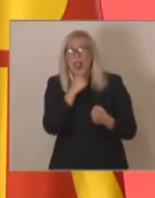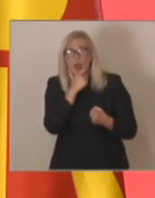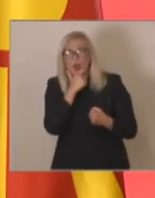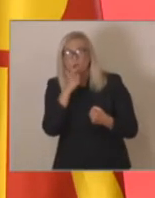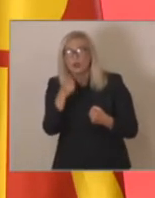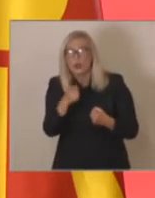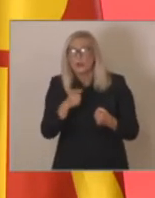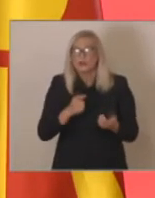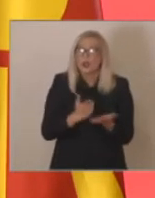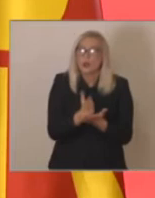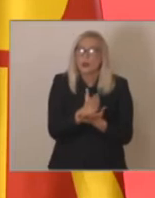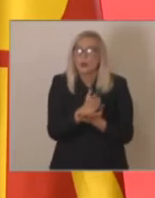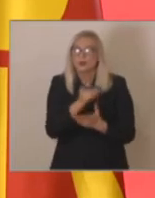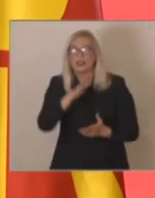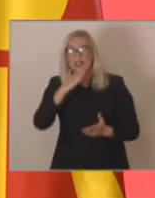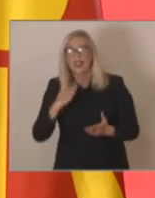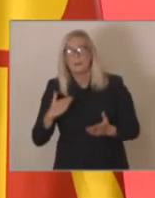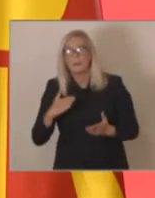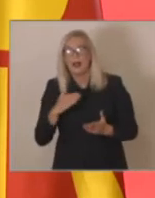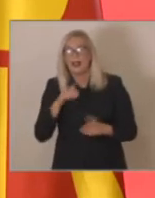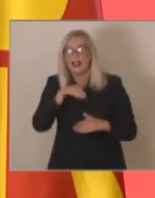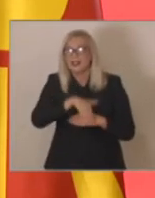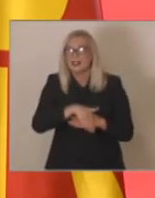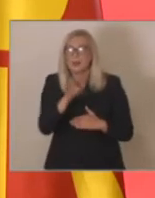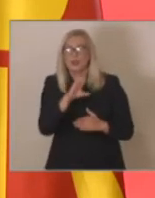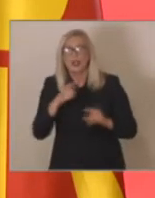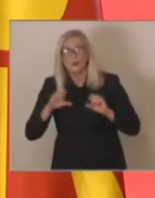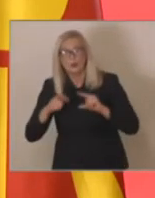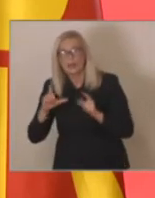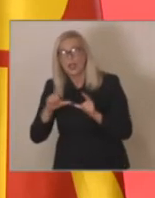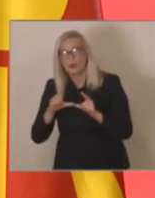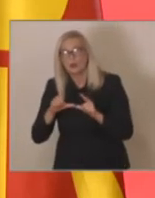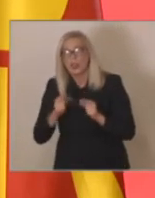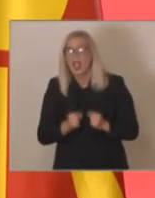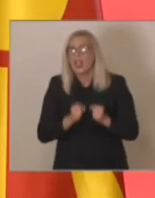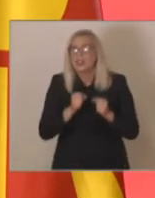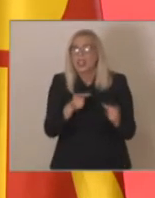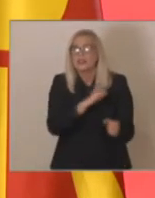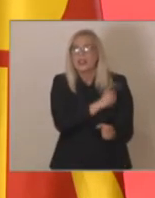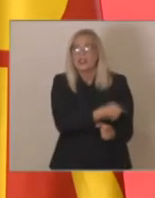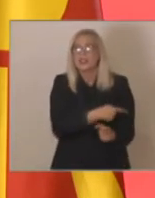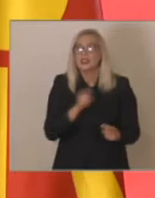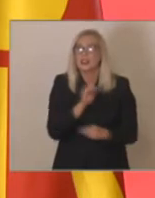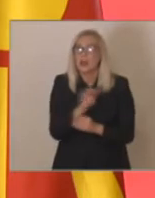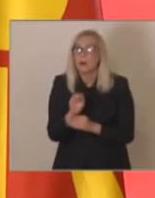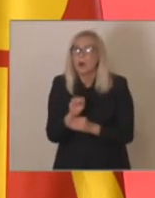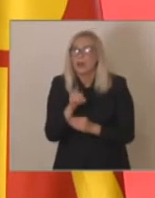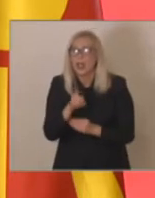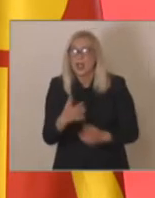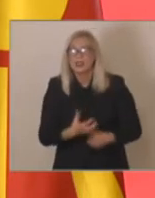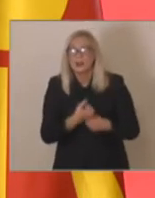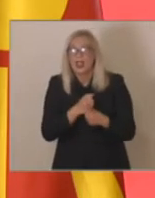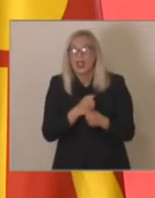конвергација на Западен Балкан со Европската Унија ќе испрати силна порака за подршка на европската